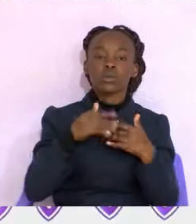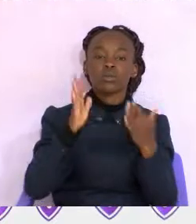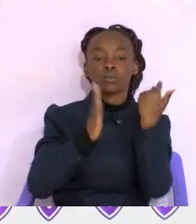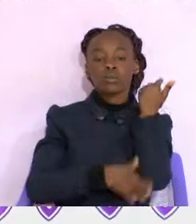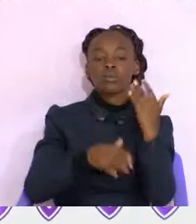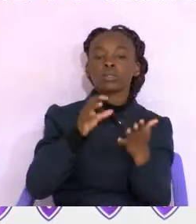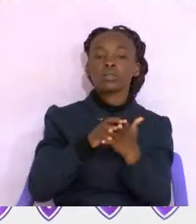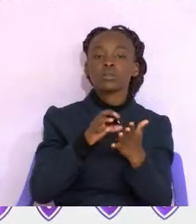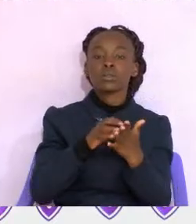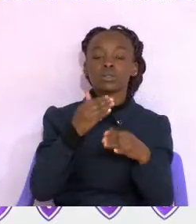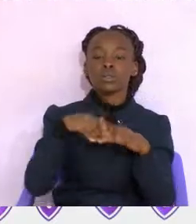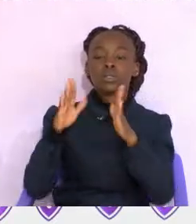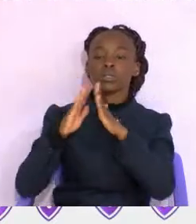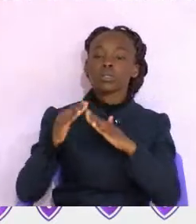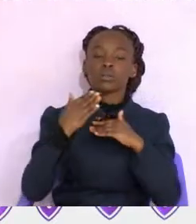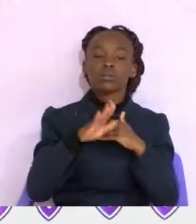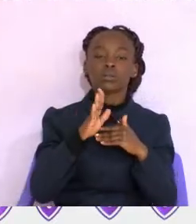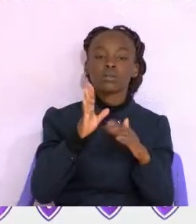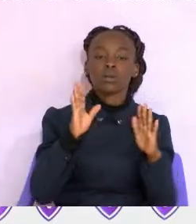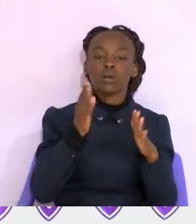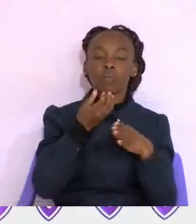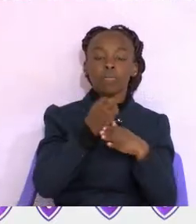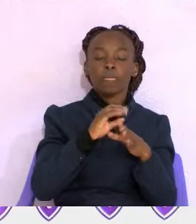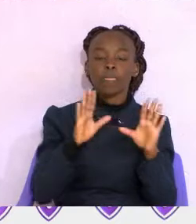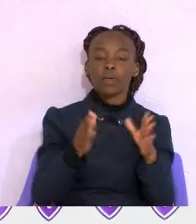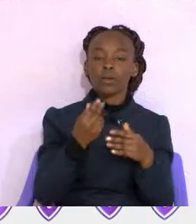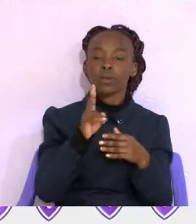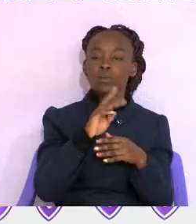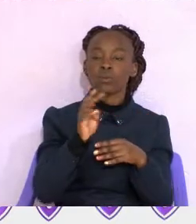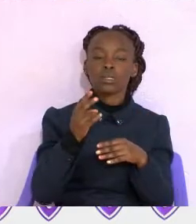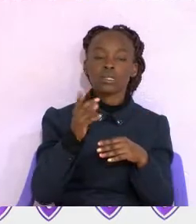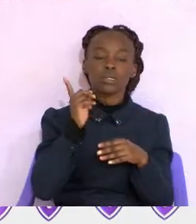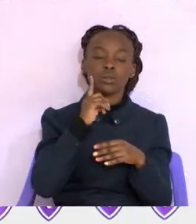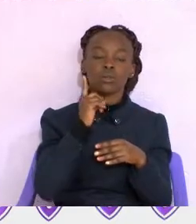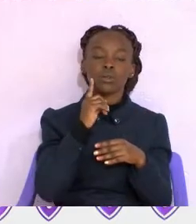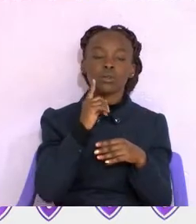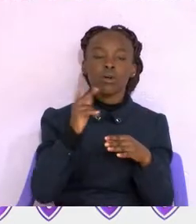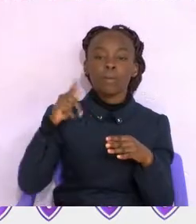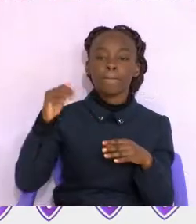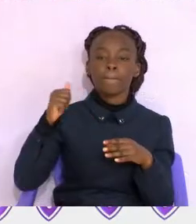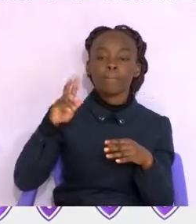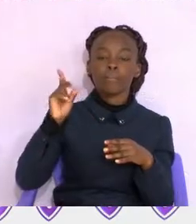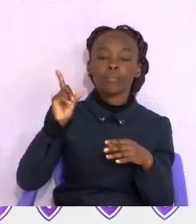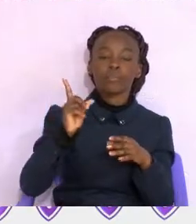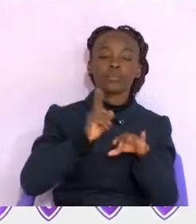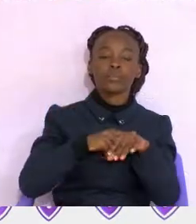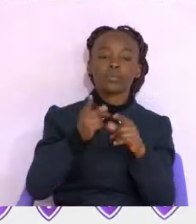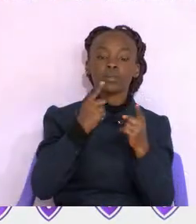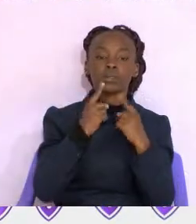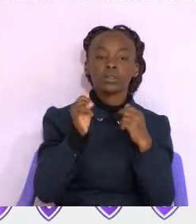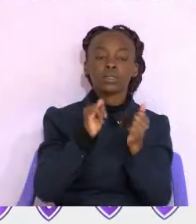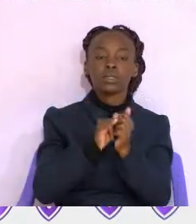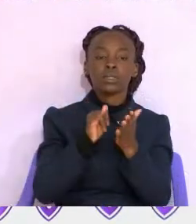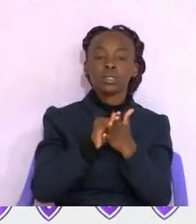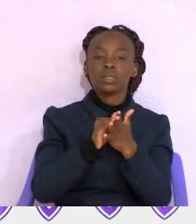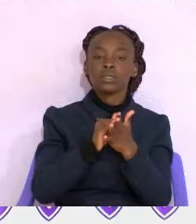nyumba yako, ama labda mtazamo yako ya siku za kesho zinafananaje. Angalia Paulo alipokuwa ananena hayo. Wapendwa,